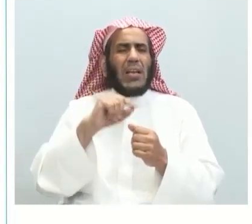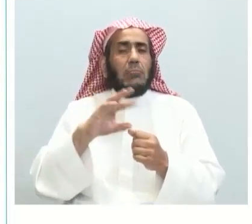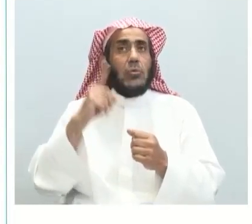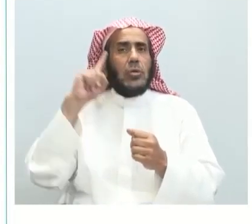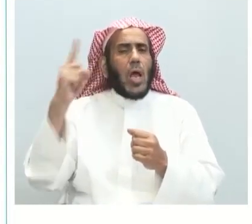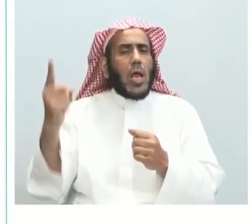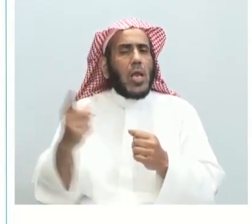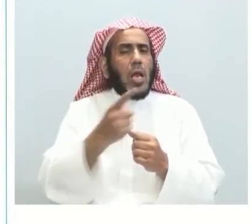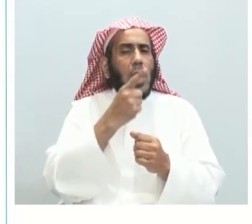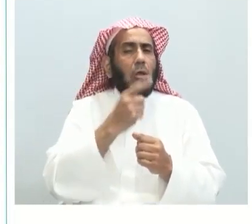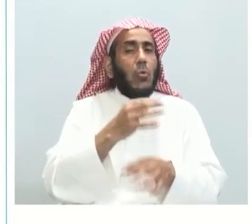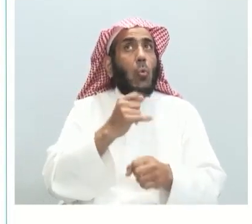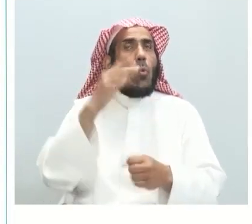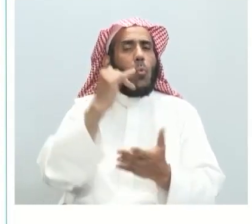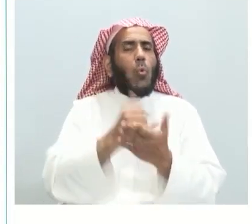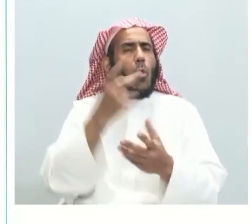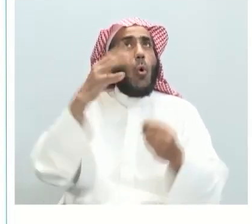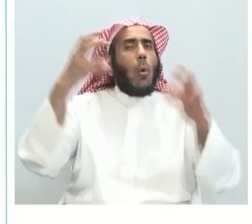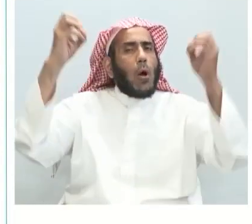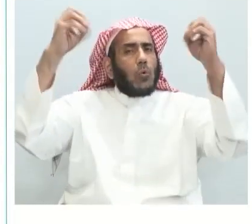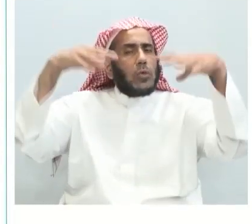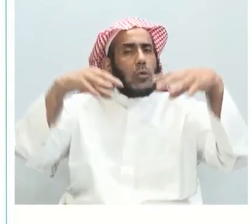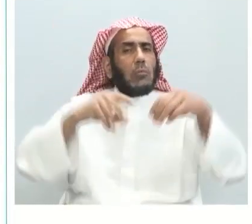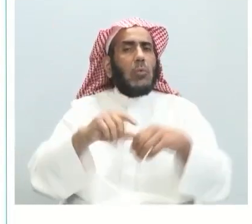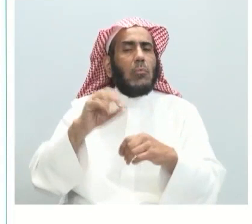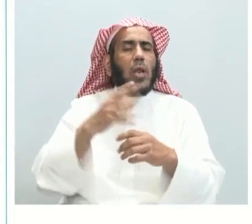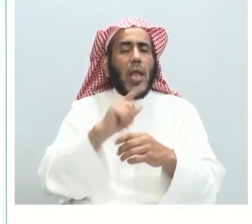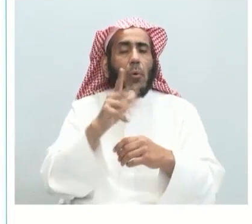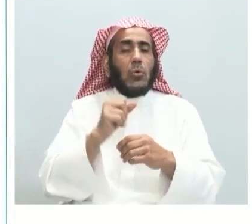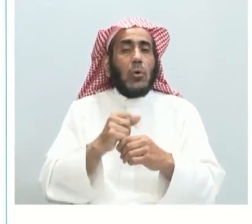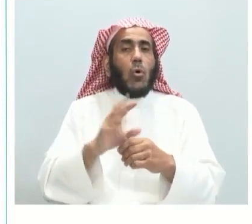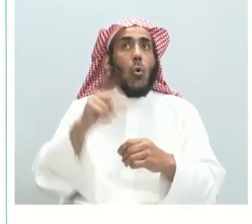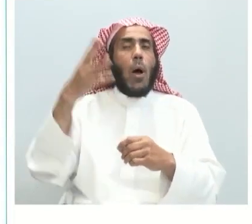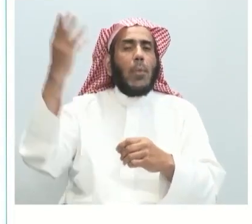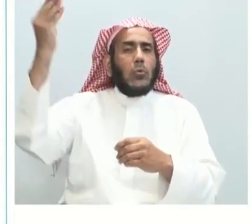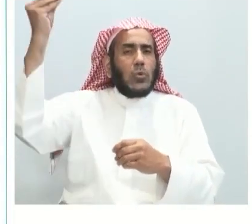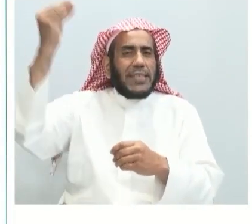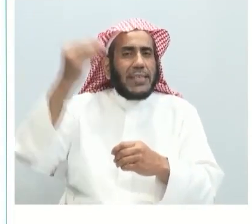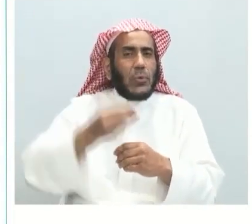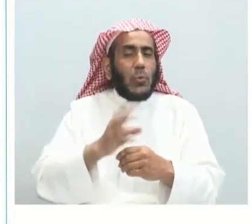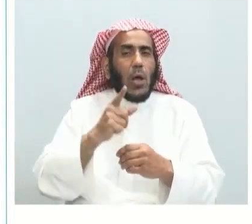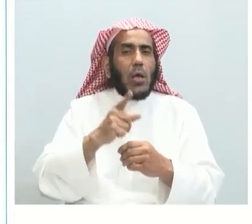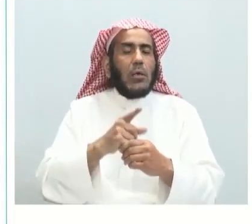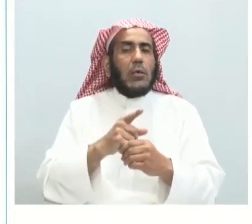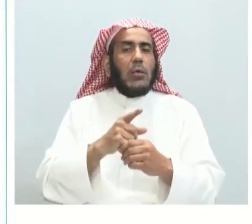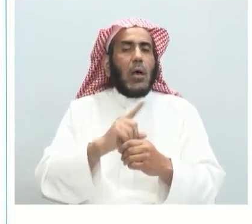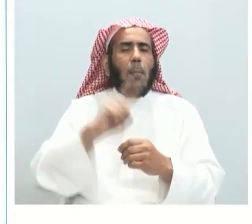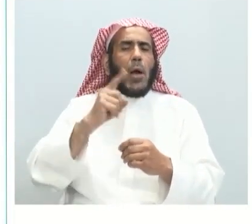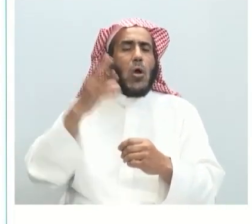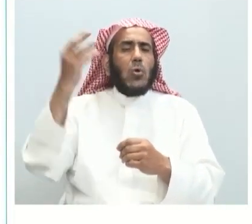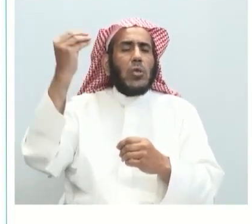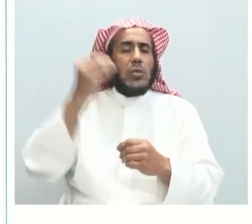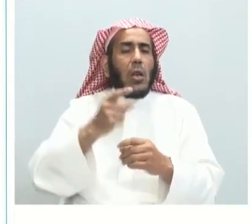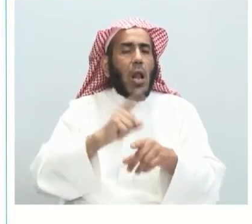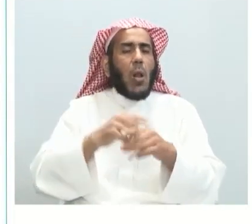الا عندنا خزائنه وما ننزله ما المراد بقوله وما ننزله اي لا ما ننزل